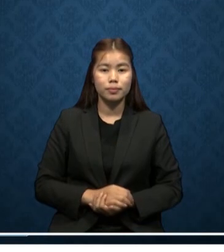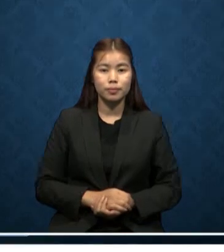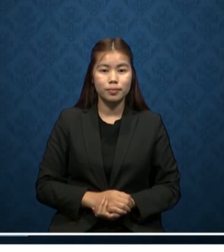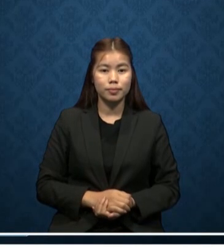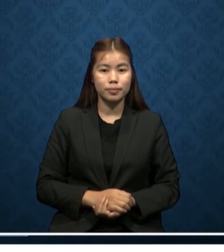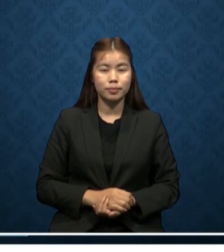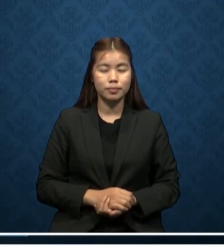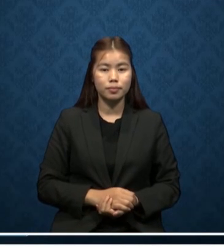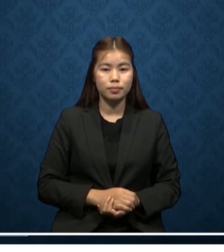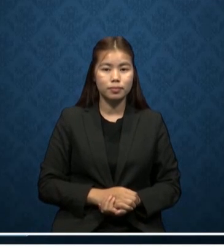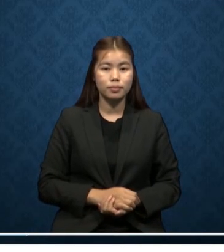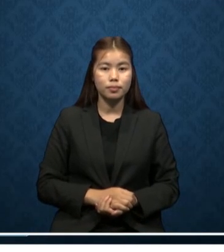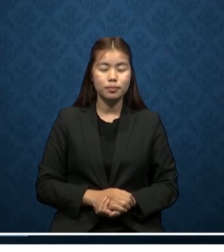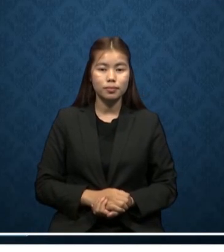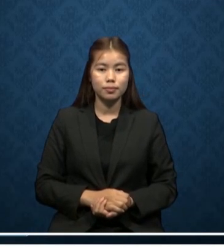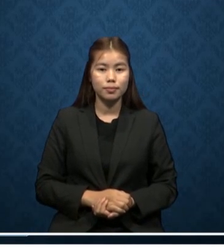ต่อไป